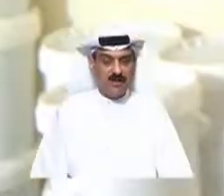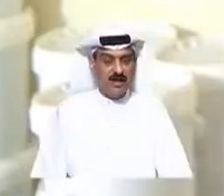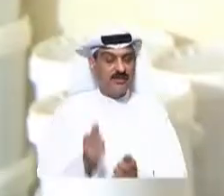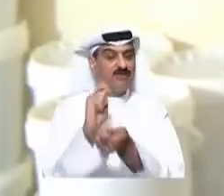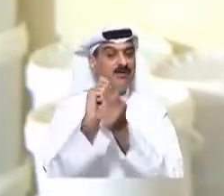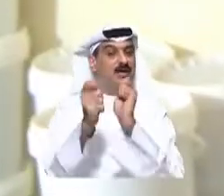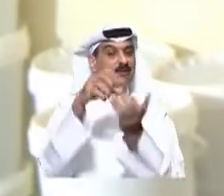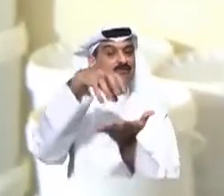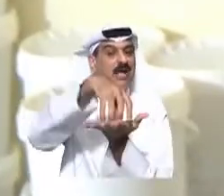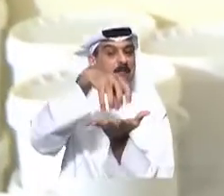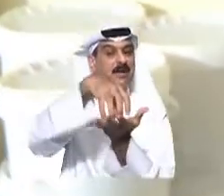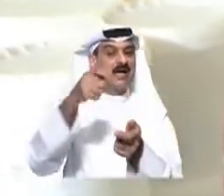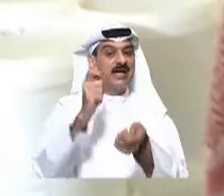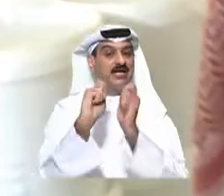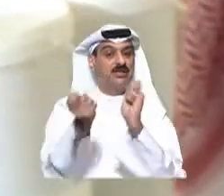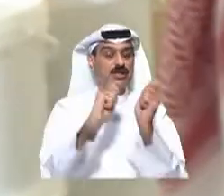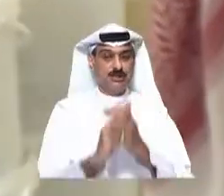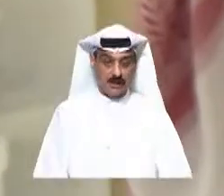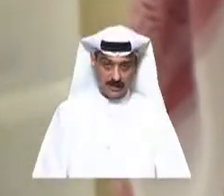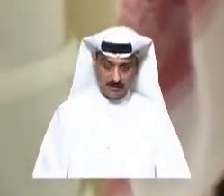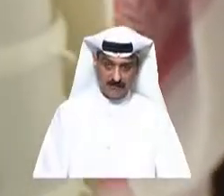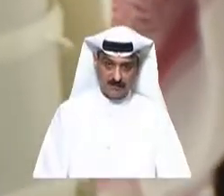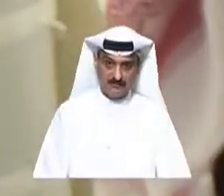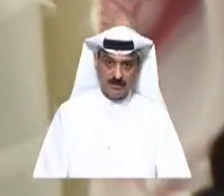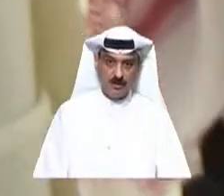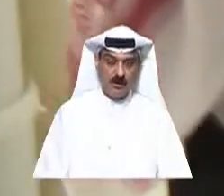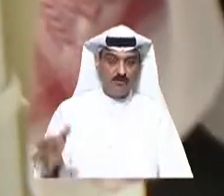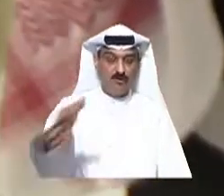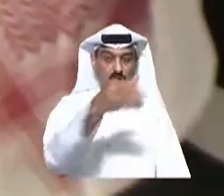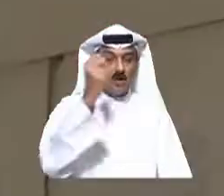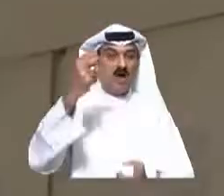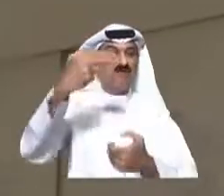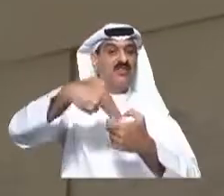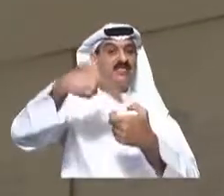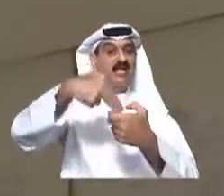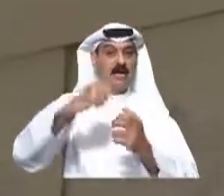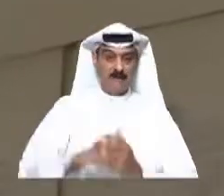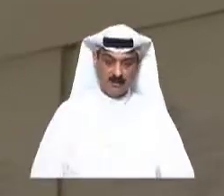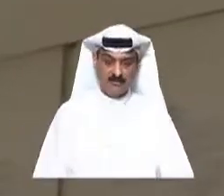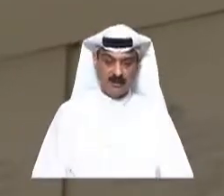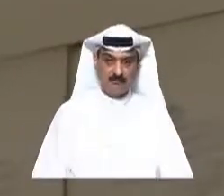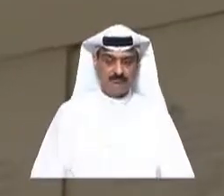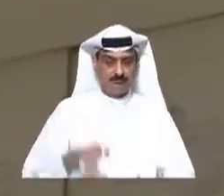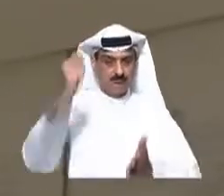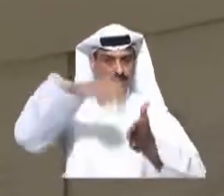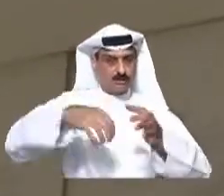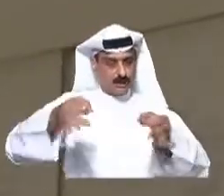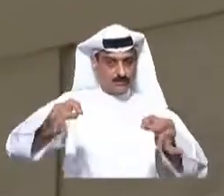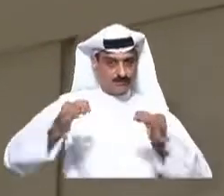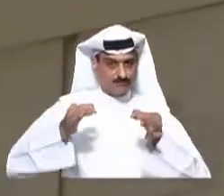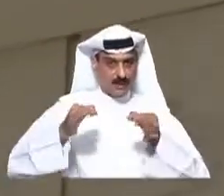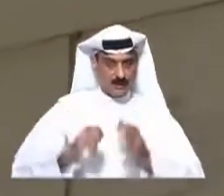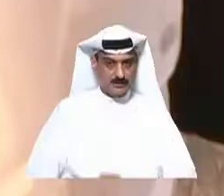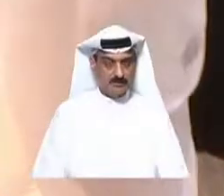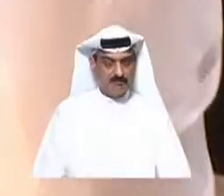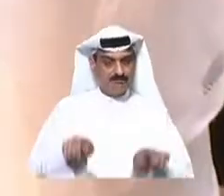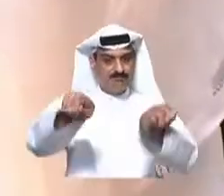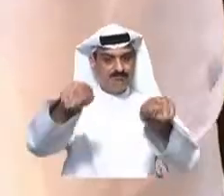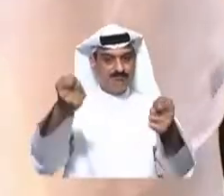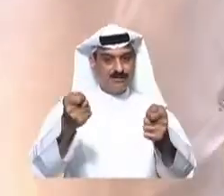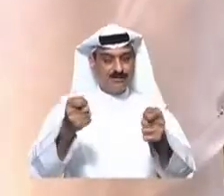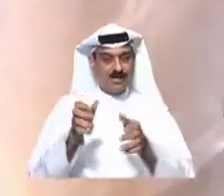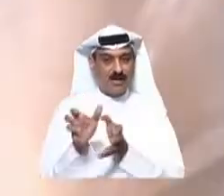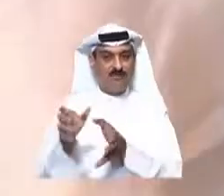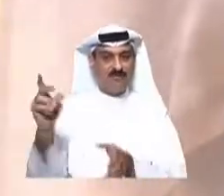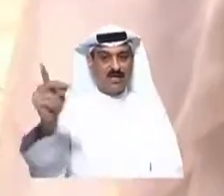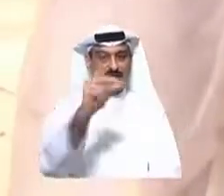الاستثمارية المستغلة تجاريا بمحافظة الأحمدي. فبإجراءات حازمة أغلق فريق طوارئ